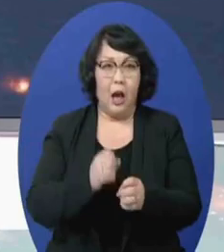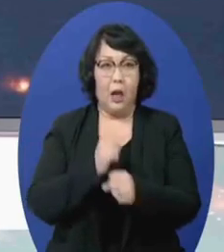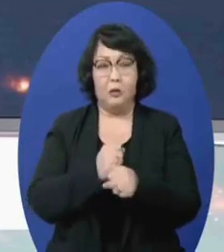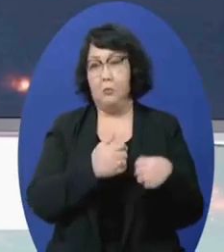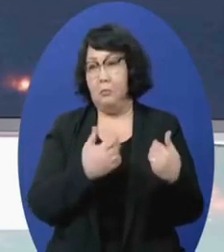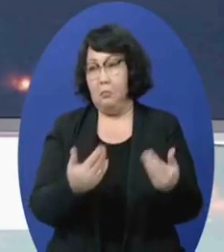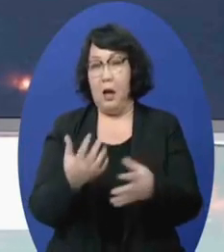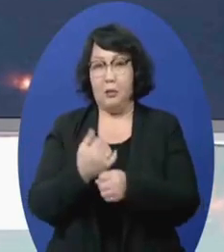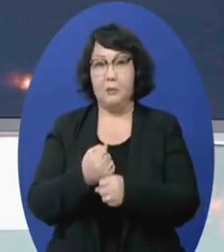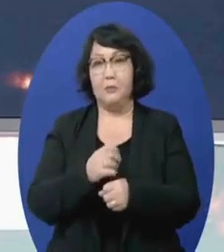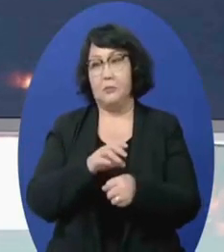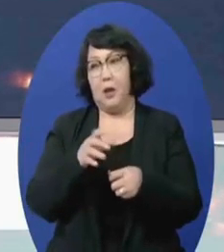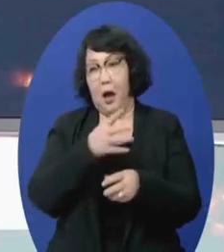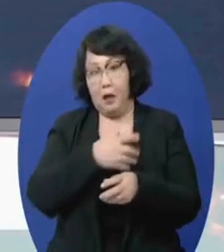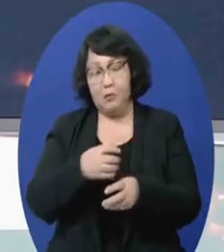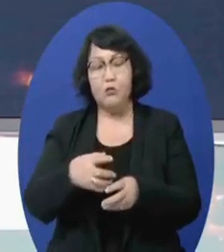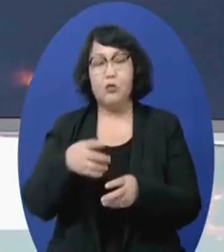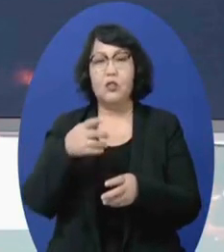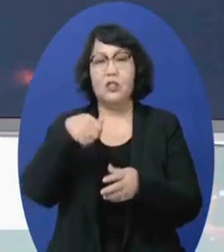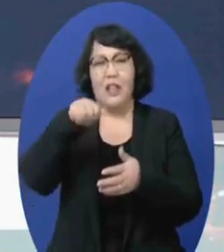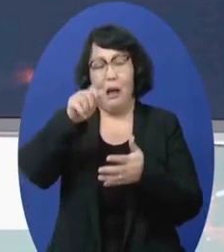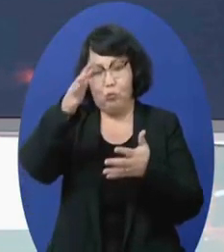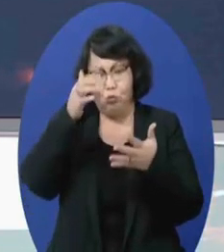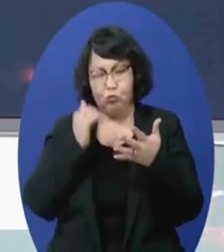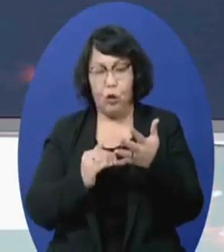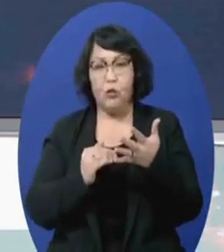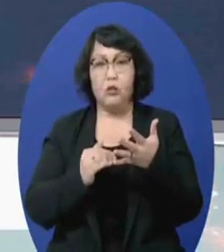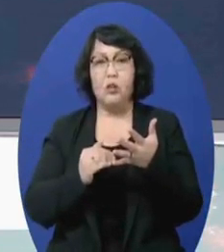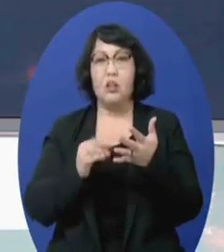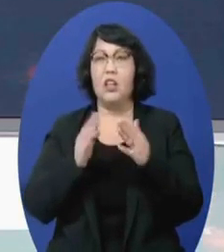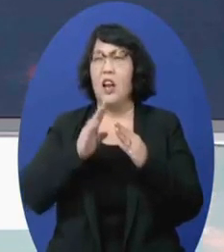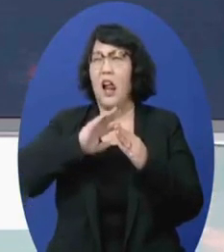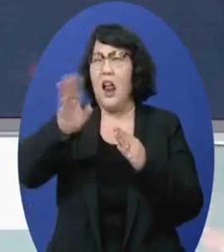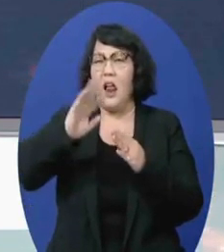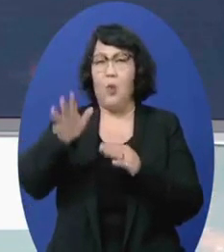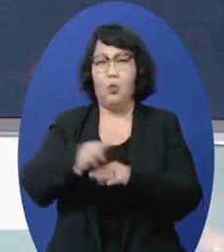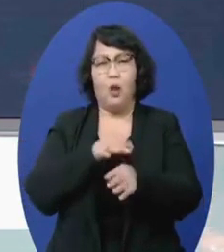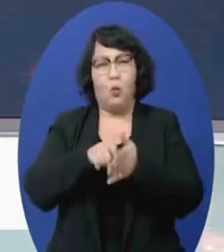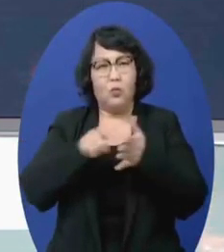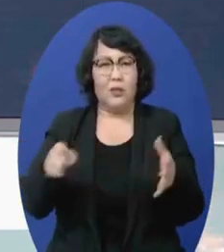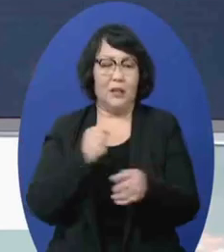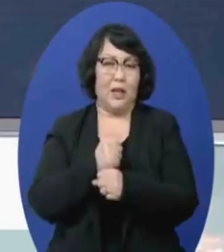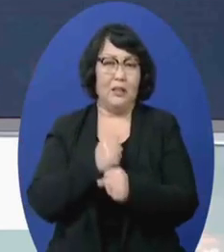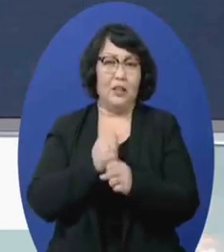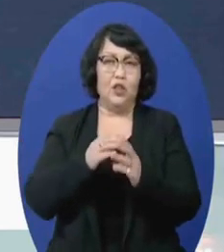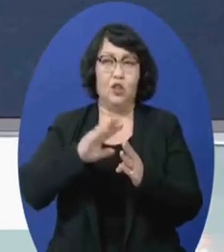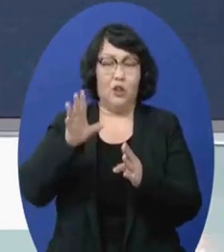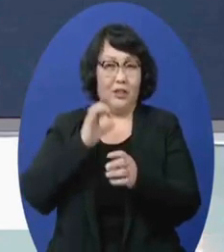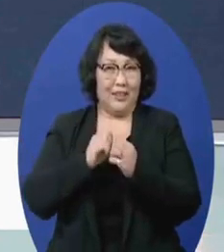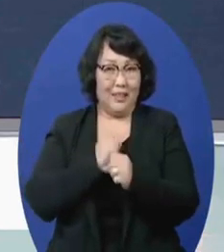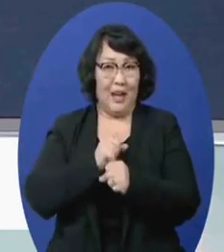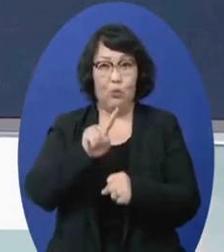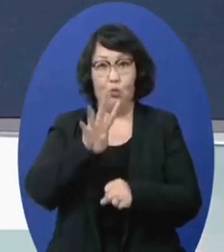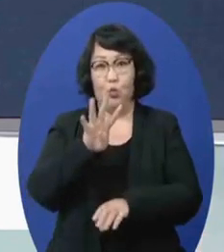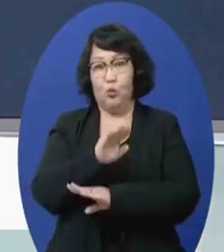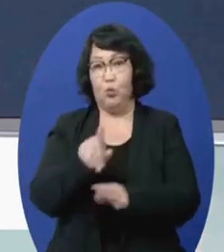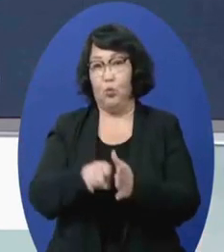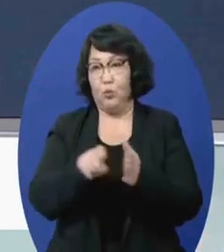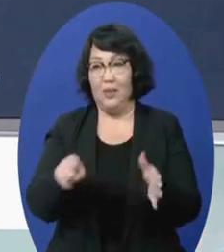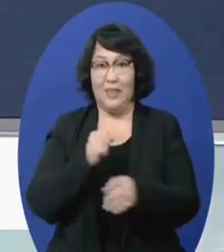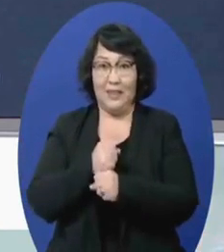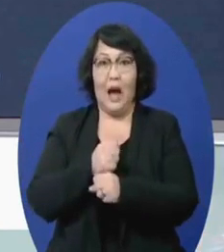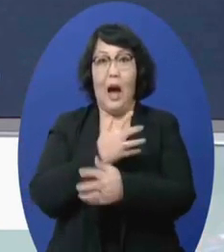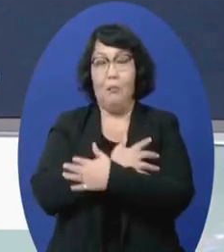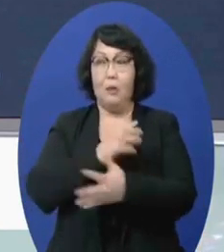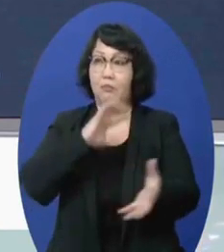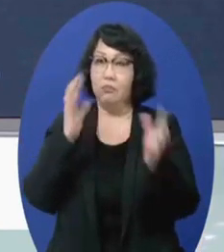хэмжээгээр цалинг олох нь уул уурхайд буюу гэрээсээ хол уртын ээлжээр ажилтдаг хүмүүсийг 14 хоног ажиллуулж мөн тооны өдөр амраах,